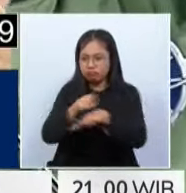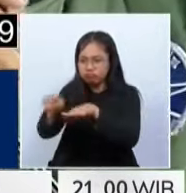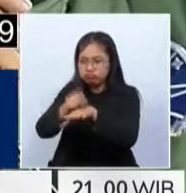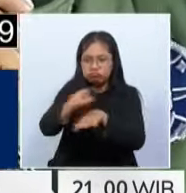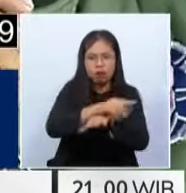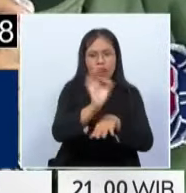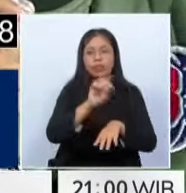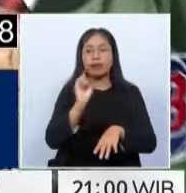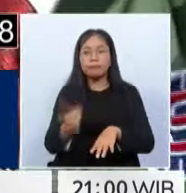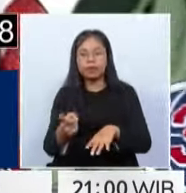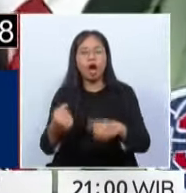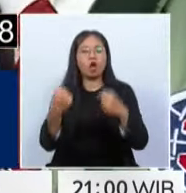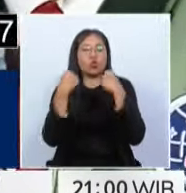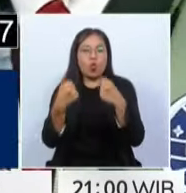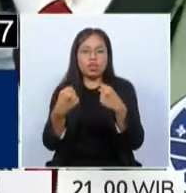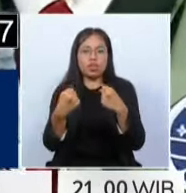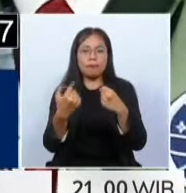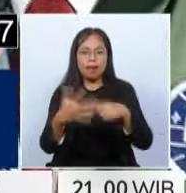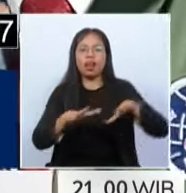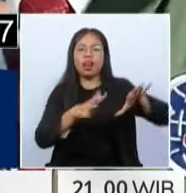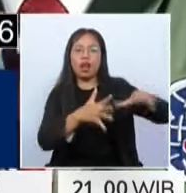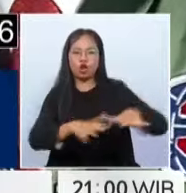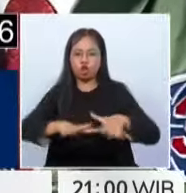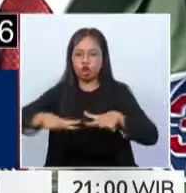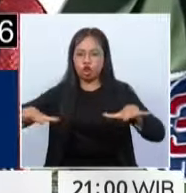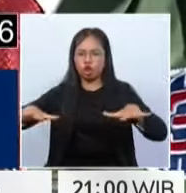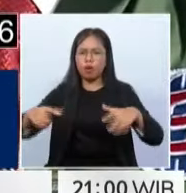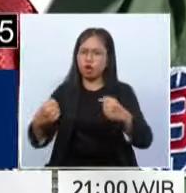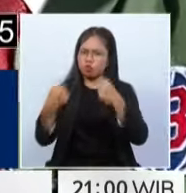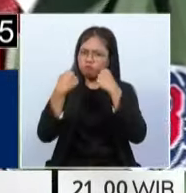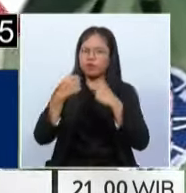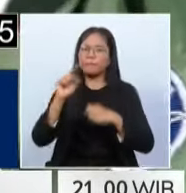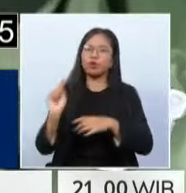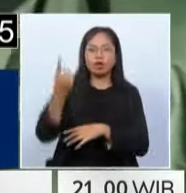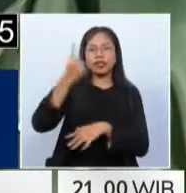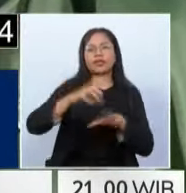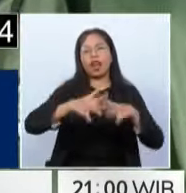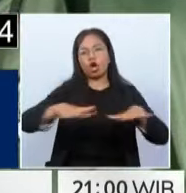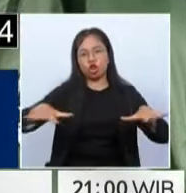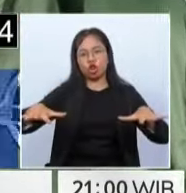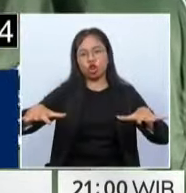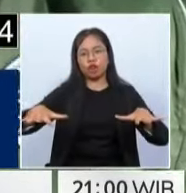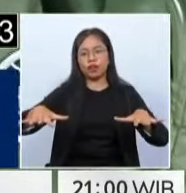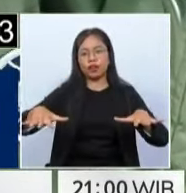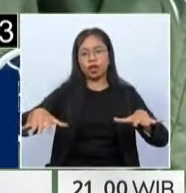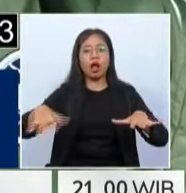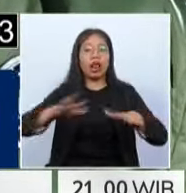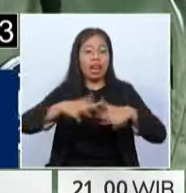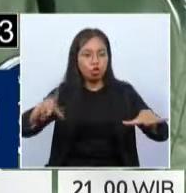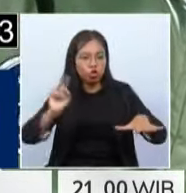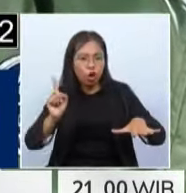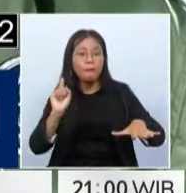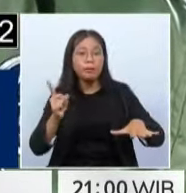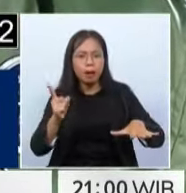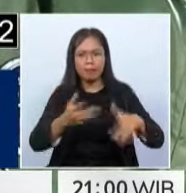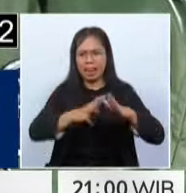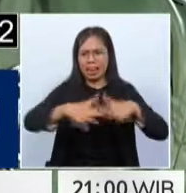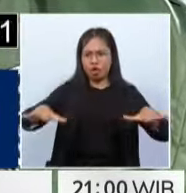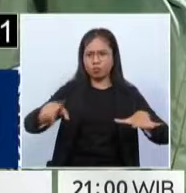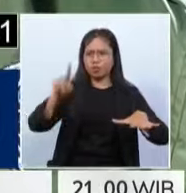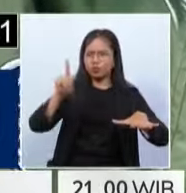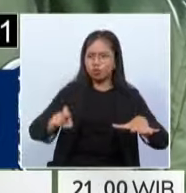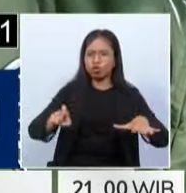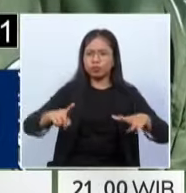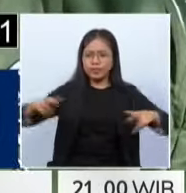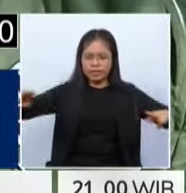diperkuat ini adalah laut prioritas laut mereka butuh sonar Pak mereka butuh